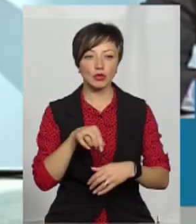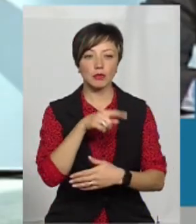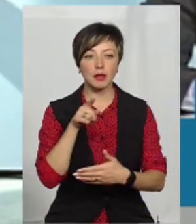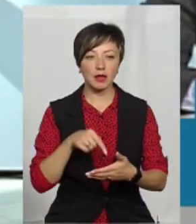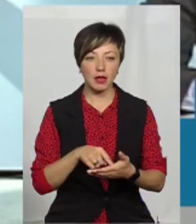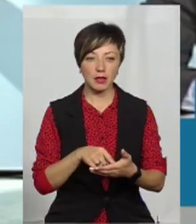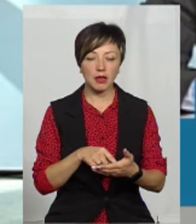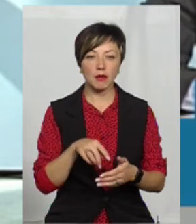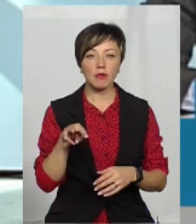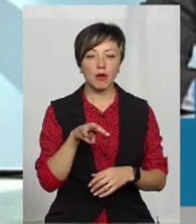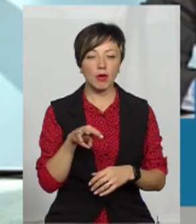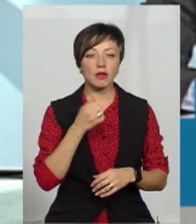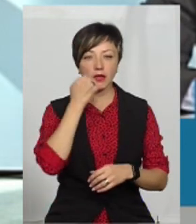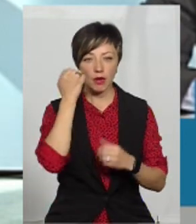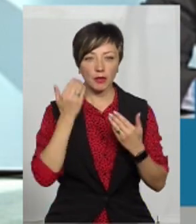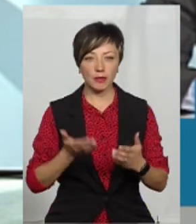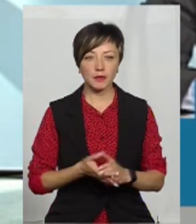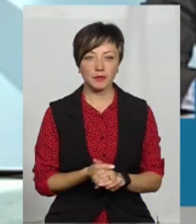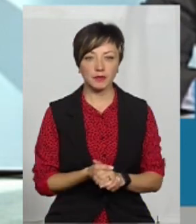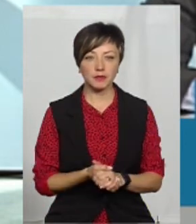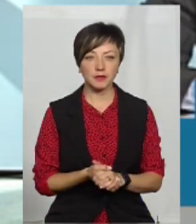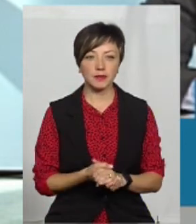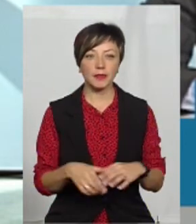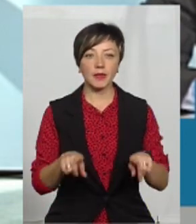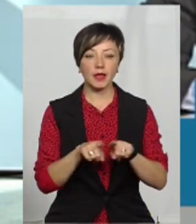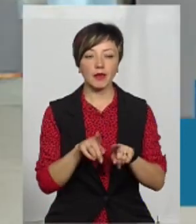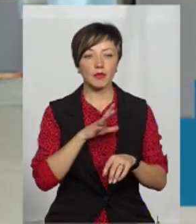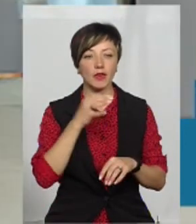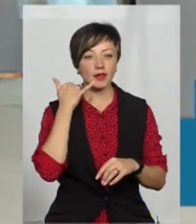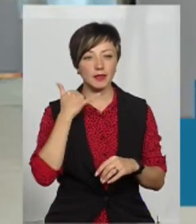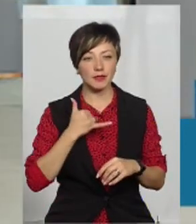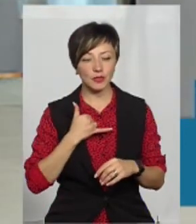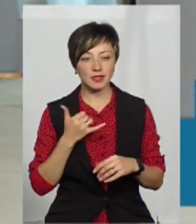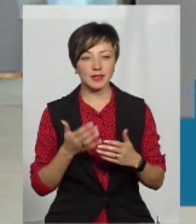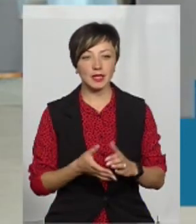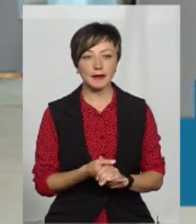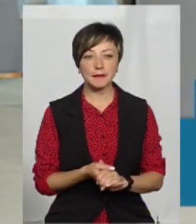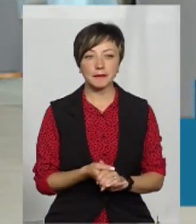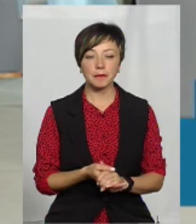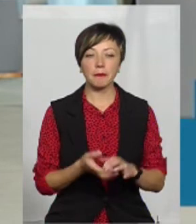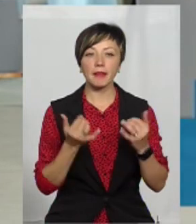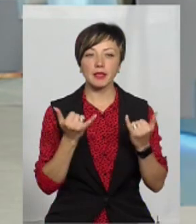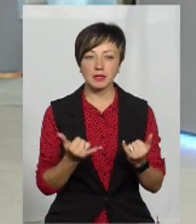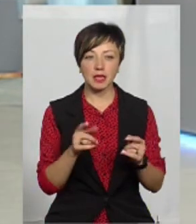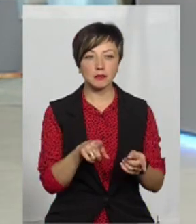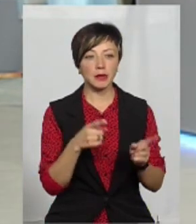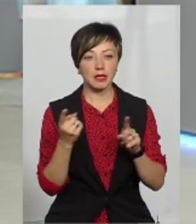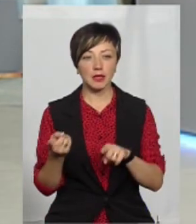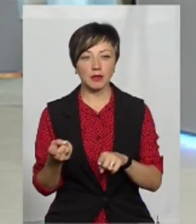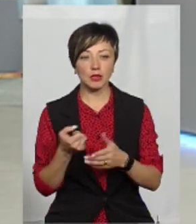питання. Микола, дякуємо вам. Ось такі у нас бувають телефонні дзвінки. Ми зараз перейдемо вже